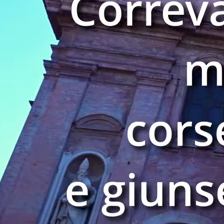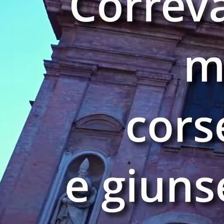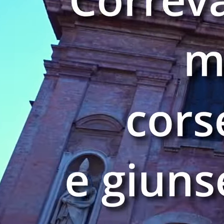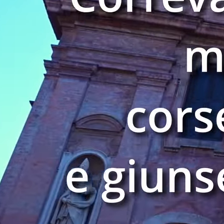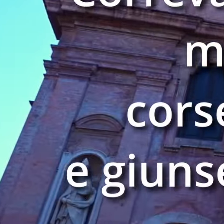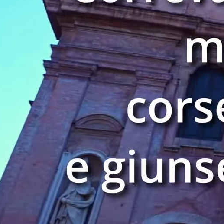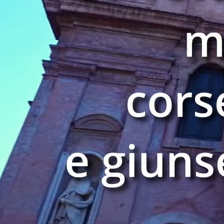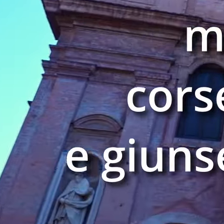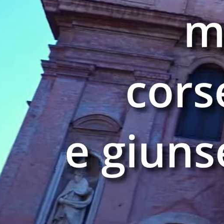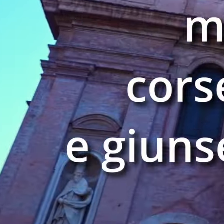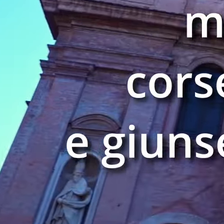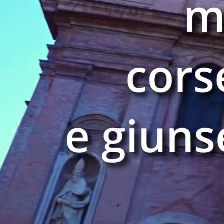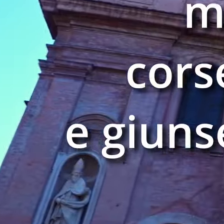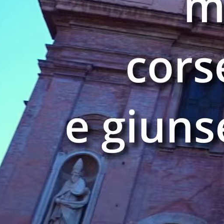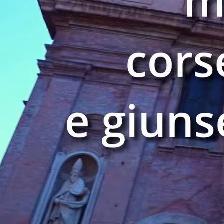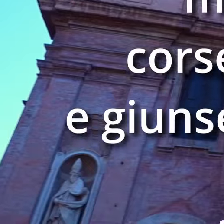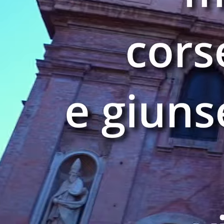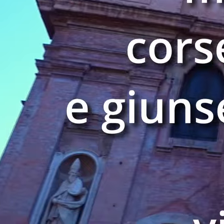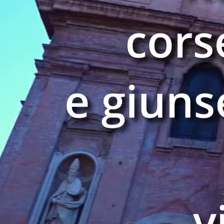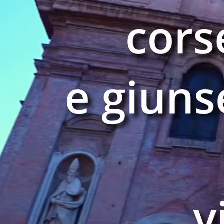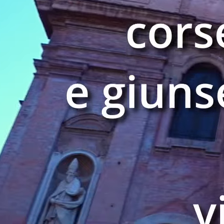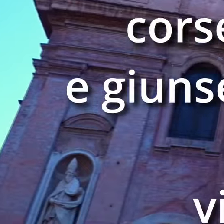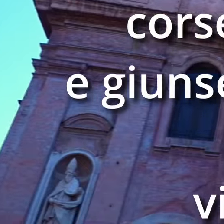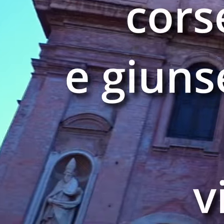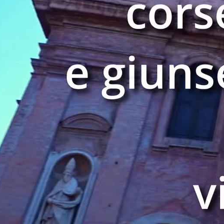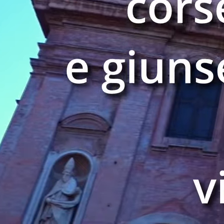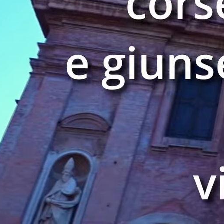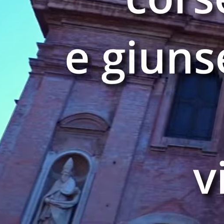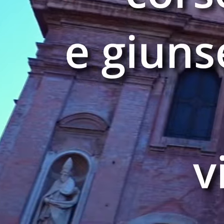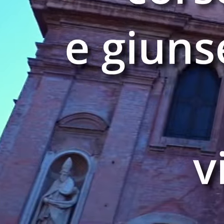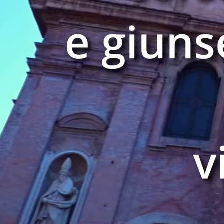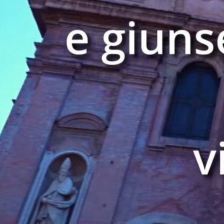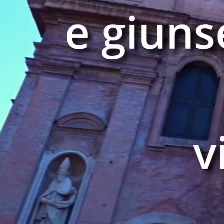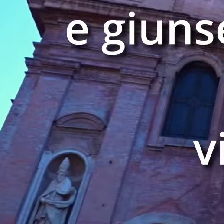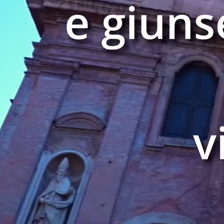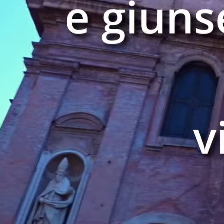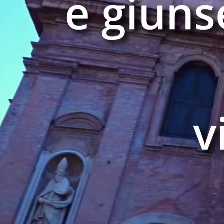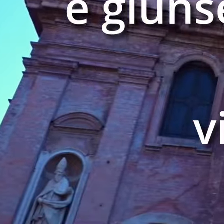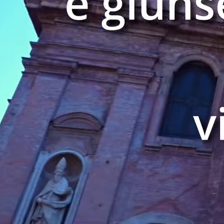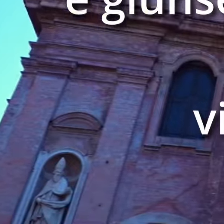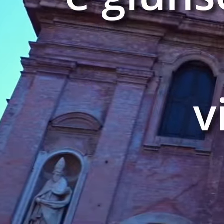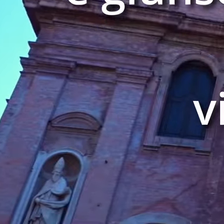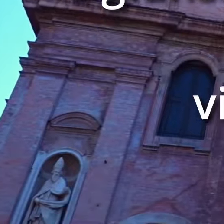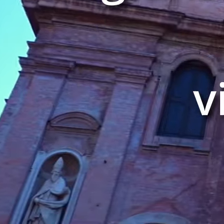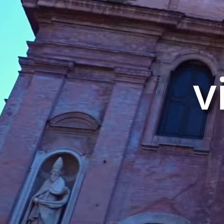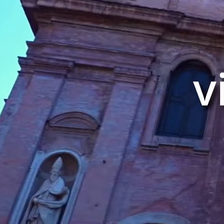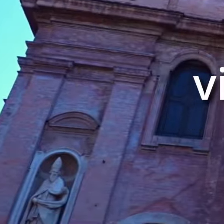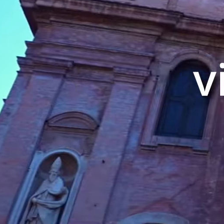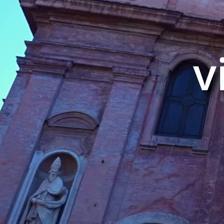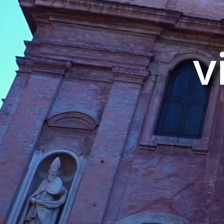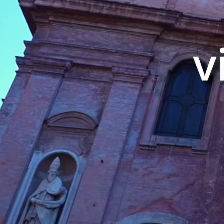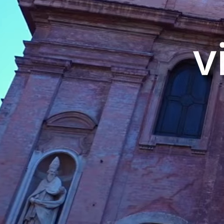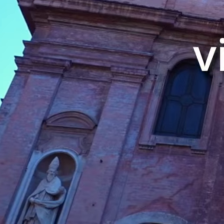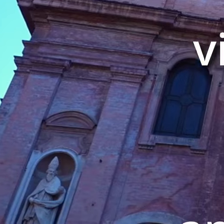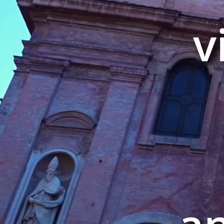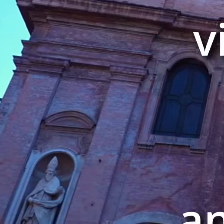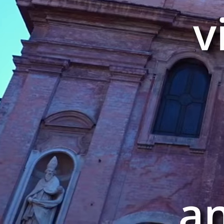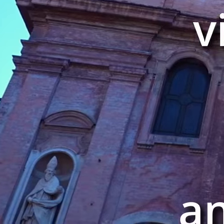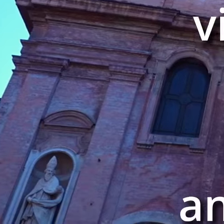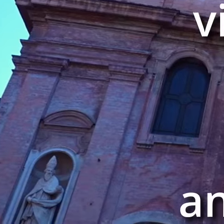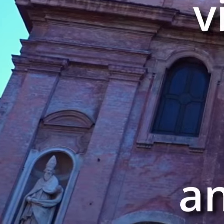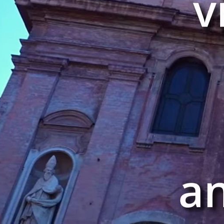due ma l'altro discepolo corse più veloce di Pietro e giunse per primo al Sepolcro si